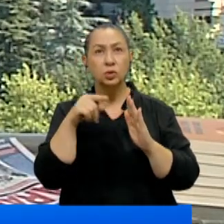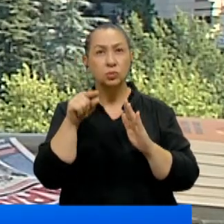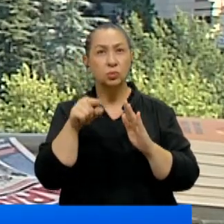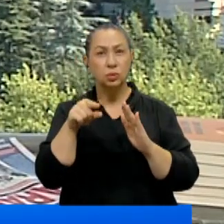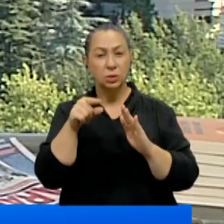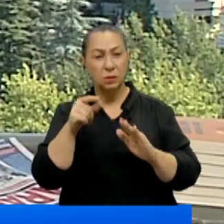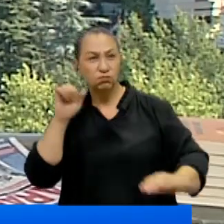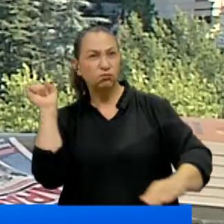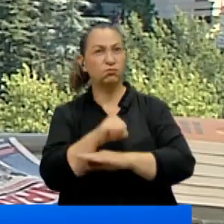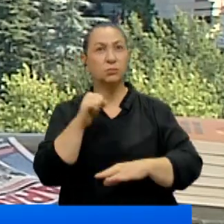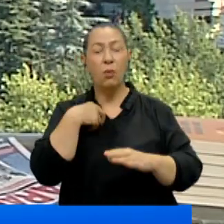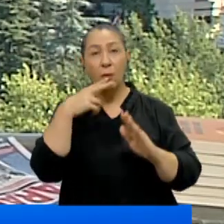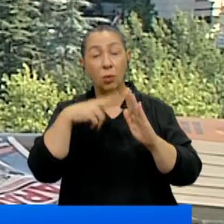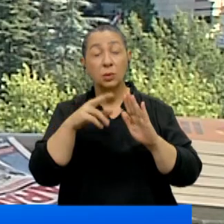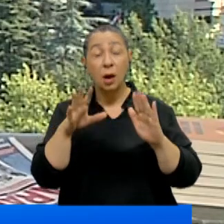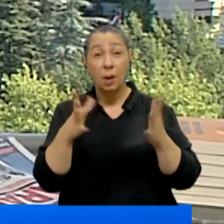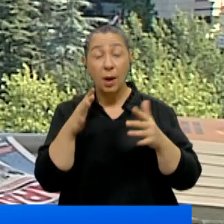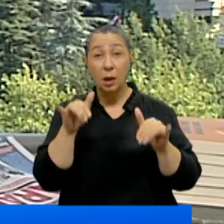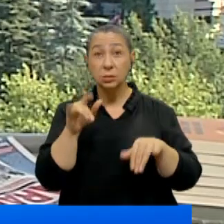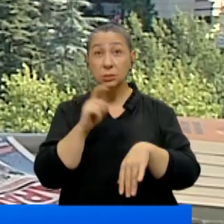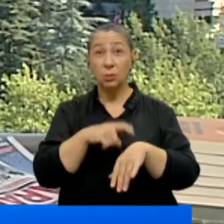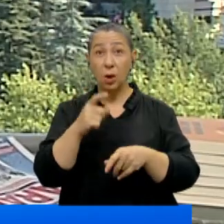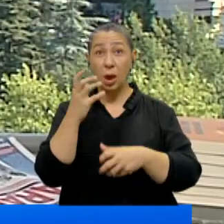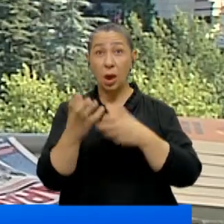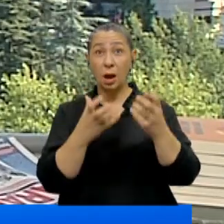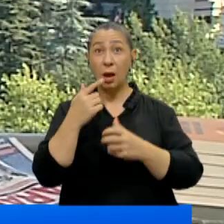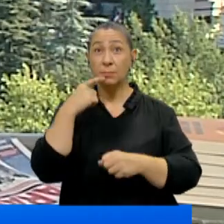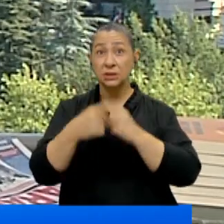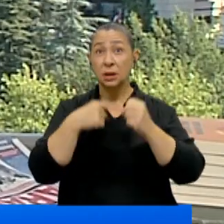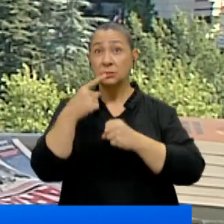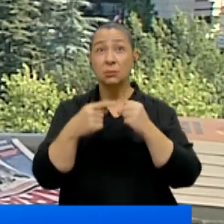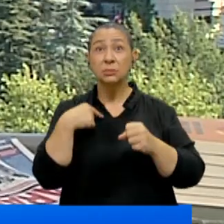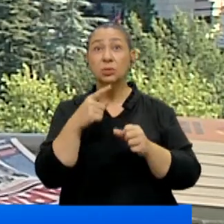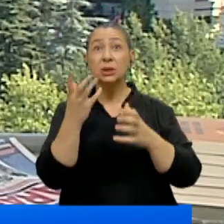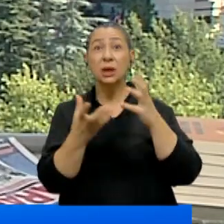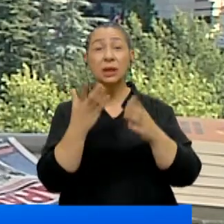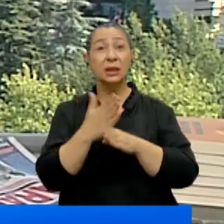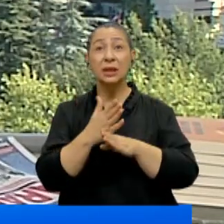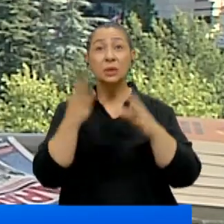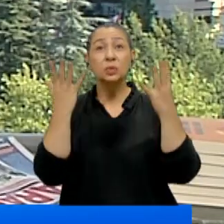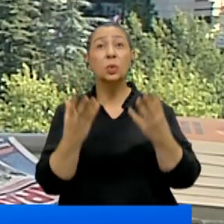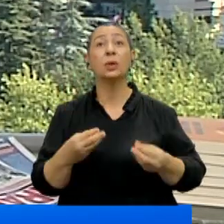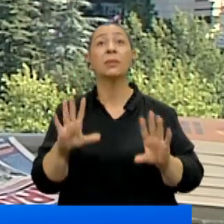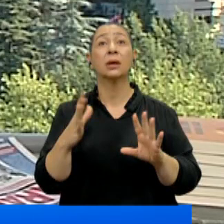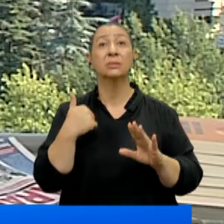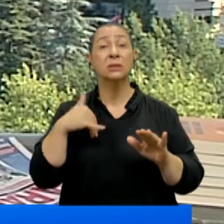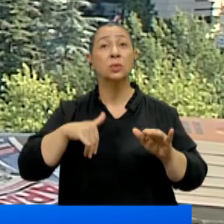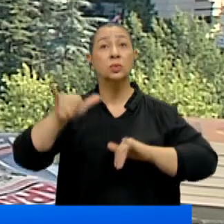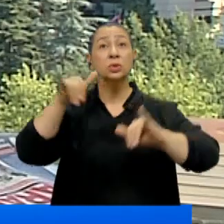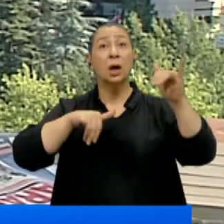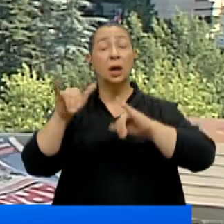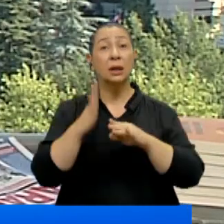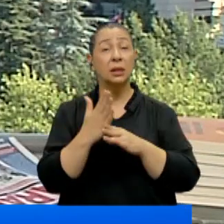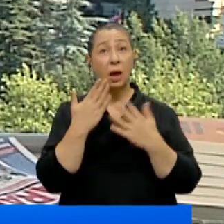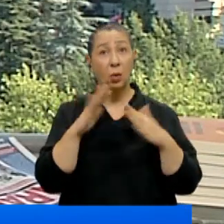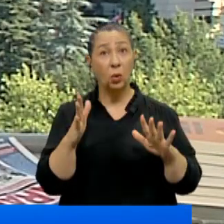Buradaki ihaneti okuyoruz ama aynı zamanda bu yangın çıktı. Her sene de çıkıyor. Biz bu yangını neden söndüremedik? Bizim yangın uçaklarımız neden